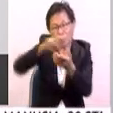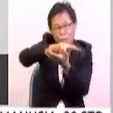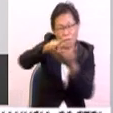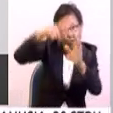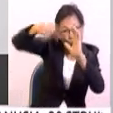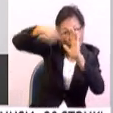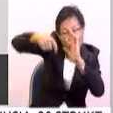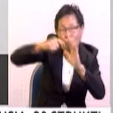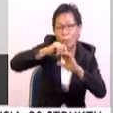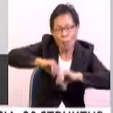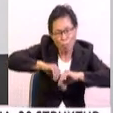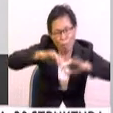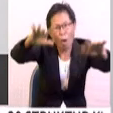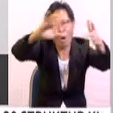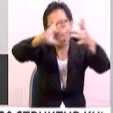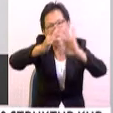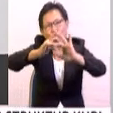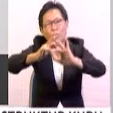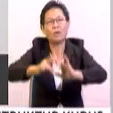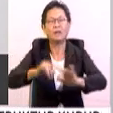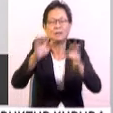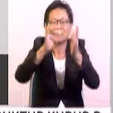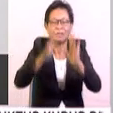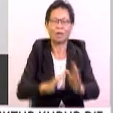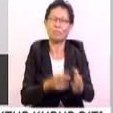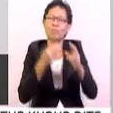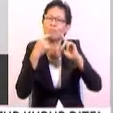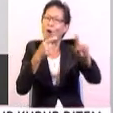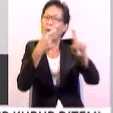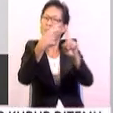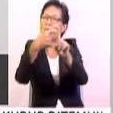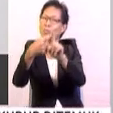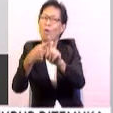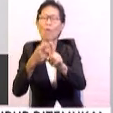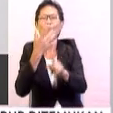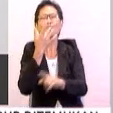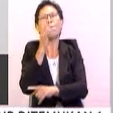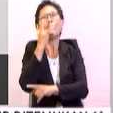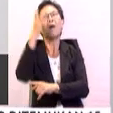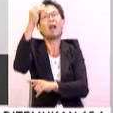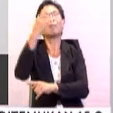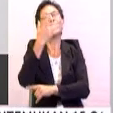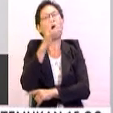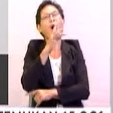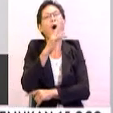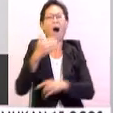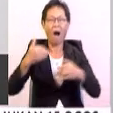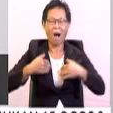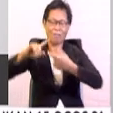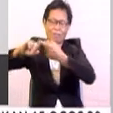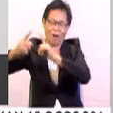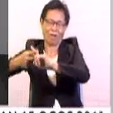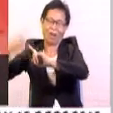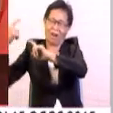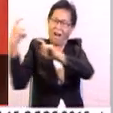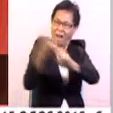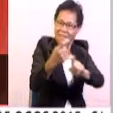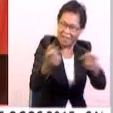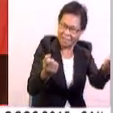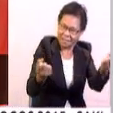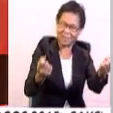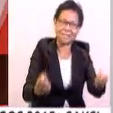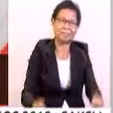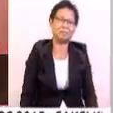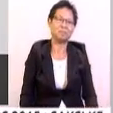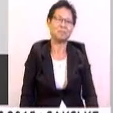dirakam, namun ia tular di media sosial. Netizen turut memberi reaksi positif betapa bertuahnya lelaki itu mempunyai rakan seperti mereka.